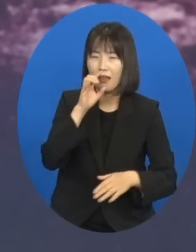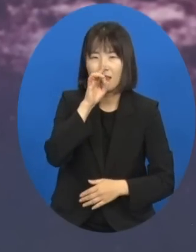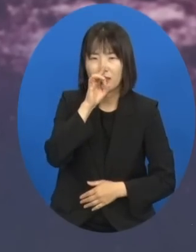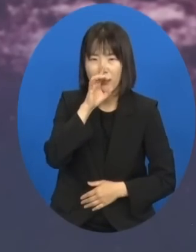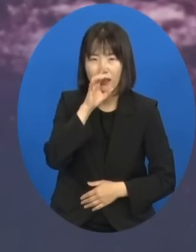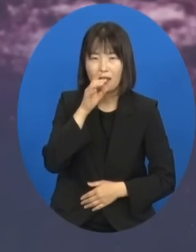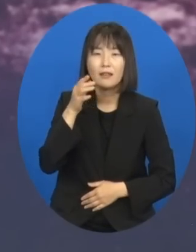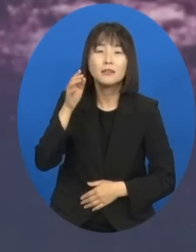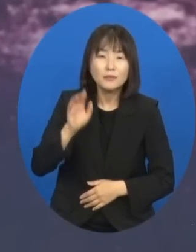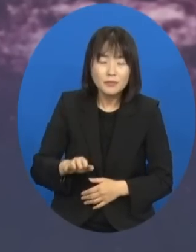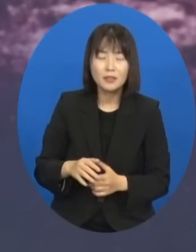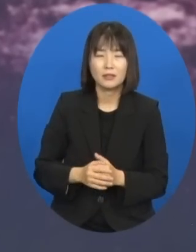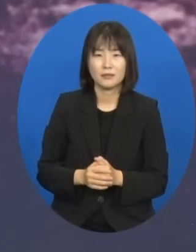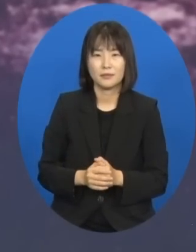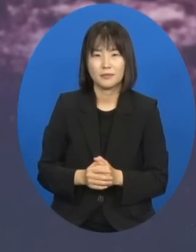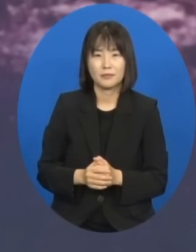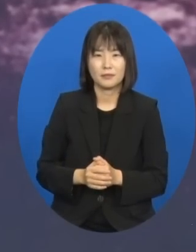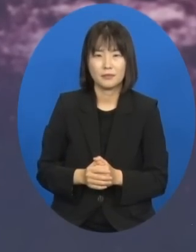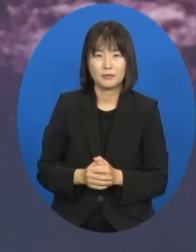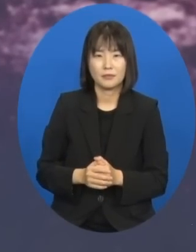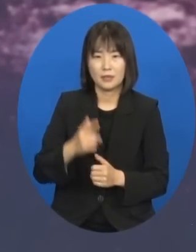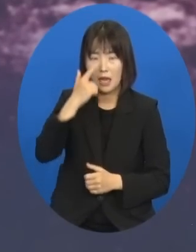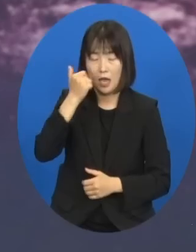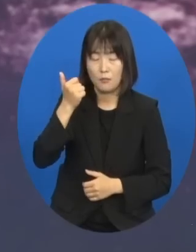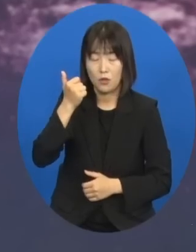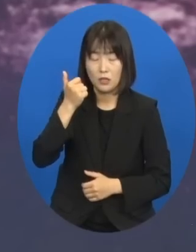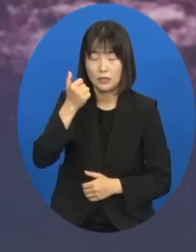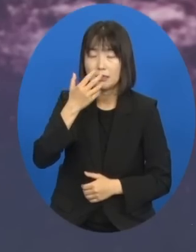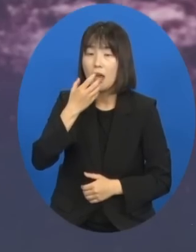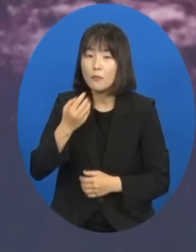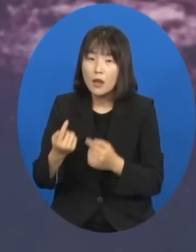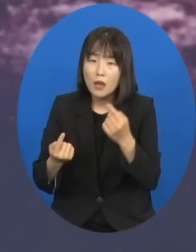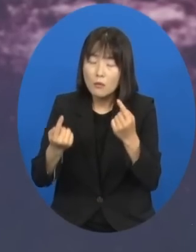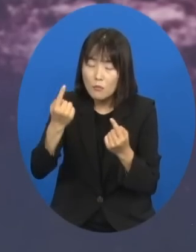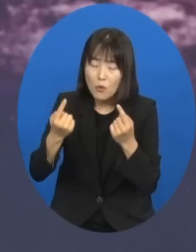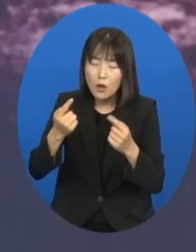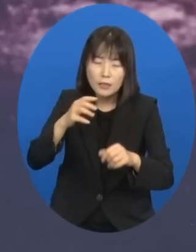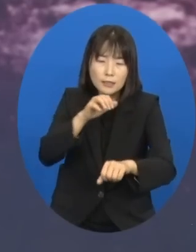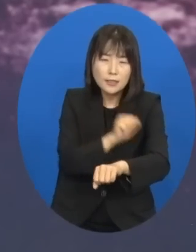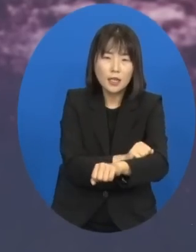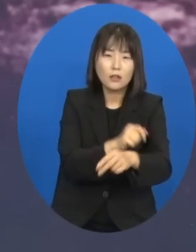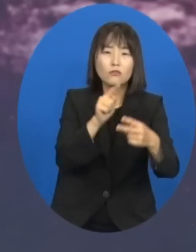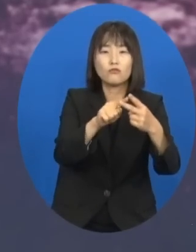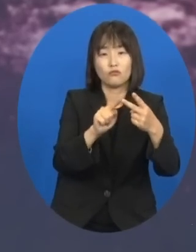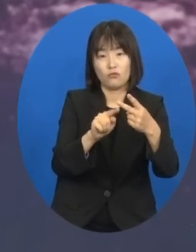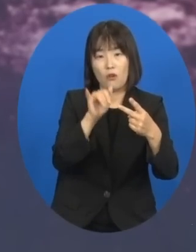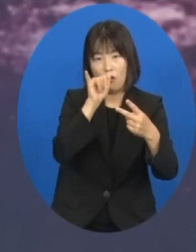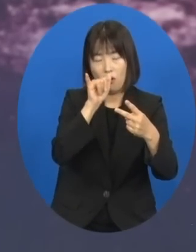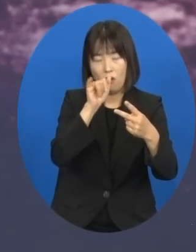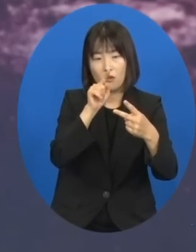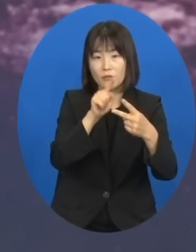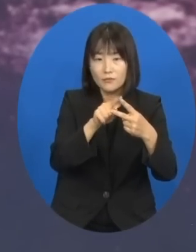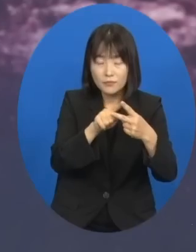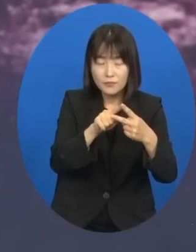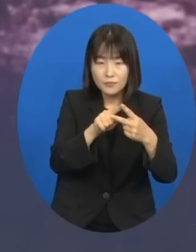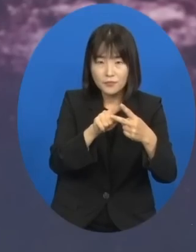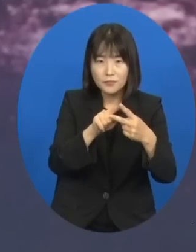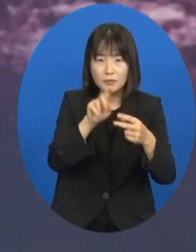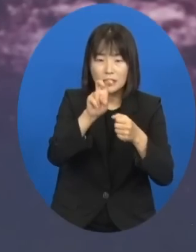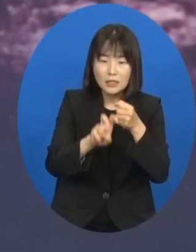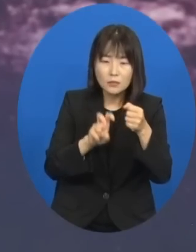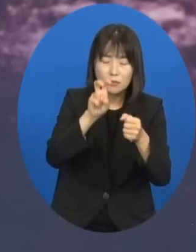그런데 아버지 아브라함보다 더 잘한 게 크게 두 가지가 있어요. 하나는 20년간 자녀가 없었을